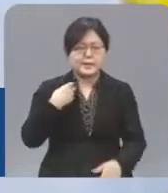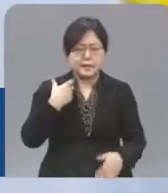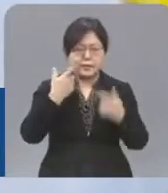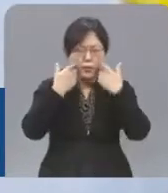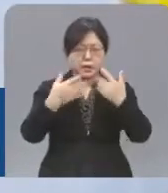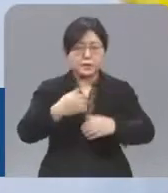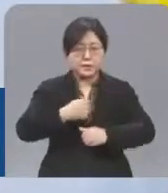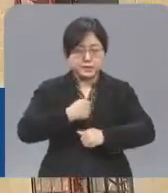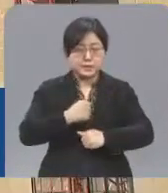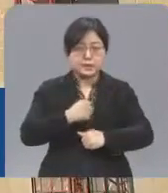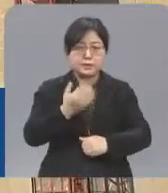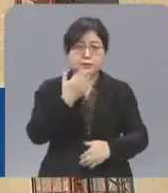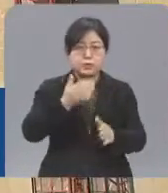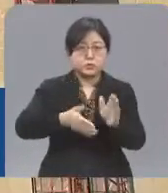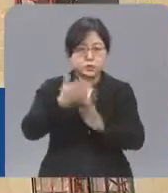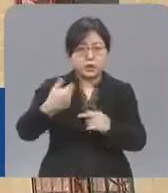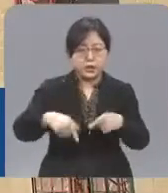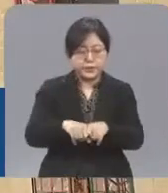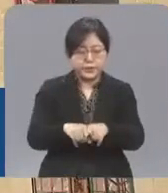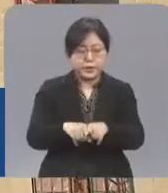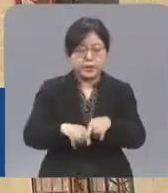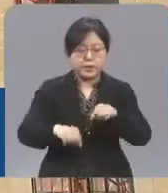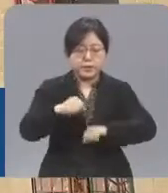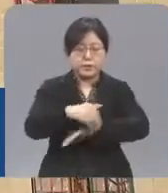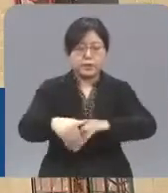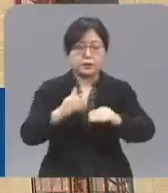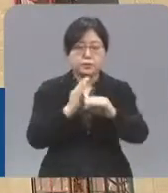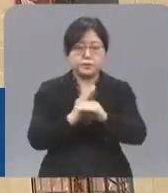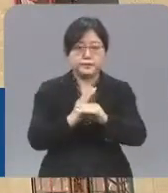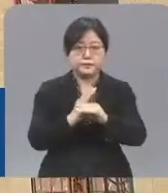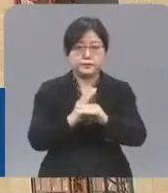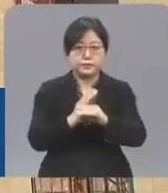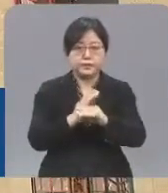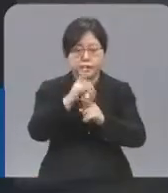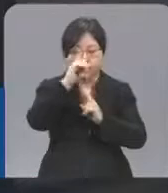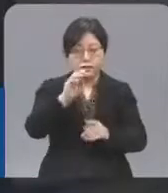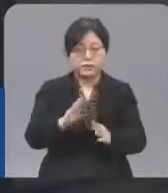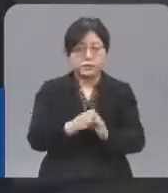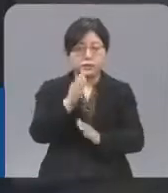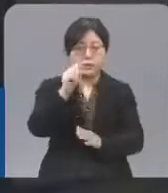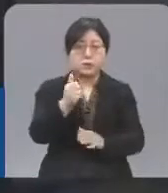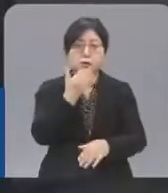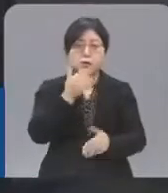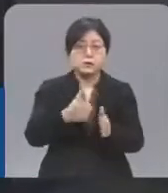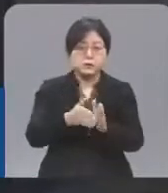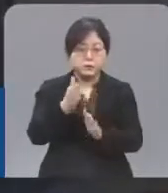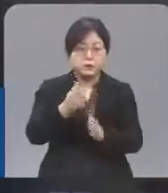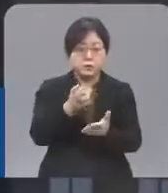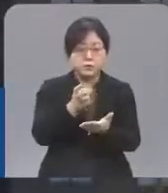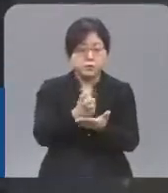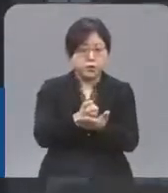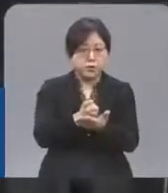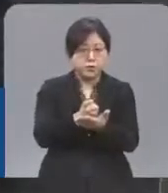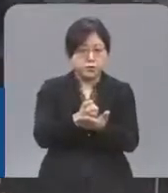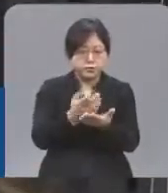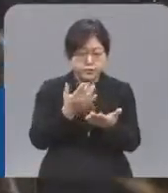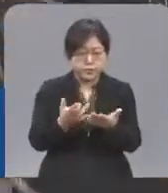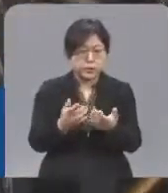이행할 수 있도록 서울시와 협력할 것이라고 밝혔습니다. 이 시장은 또 서울시가 시행령 미비를